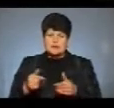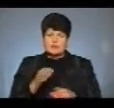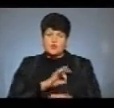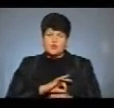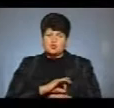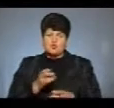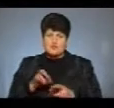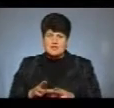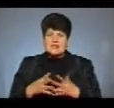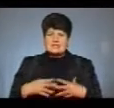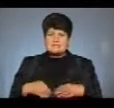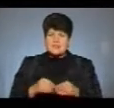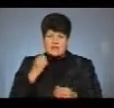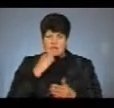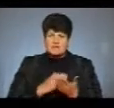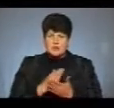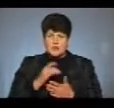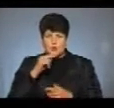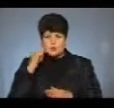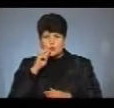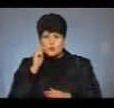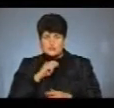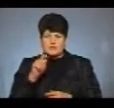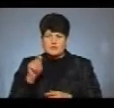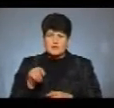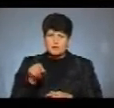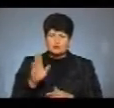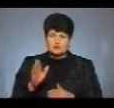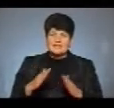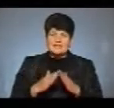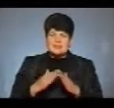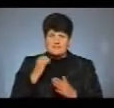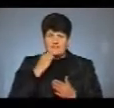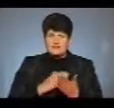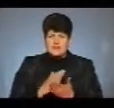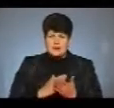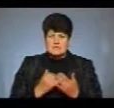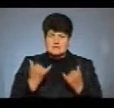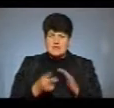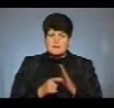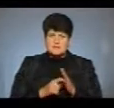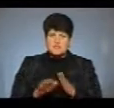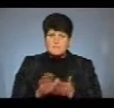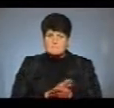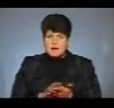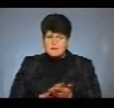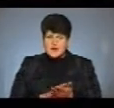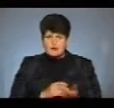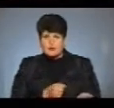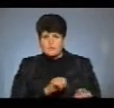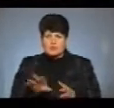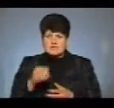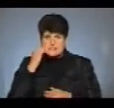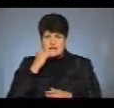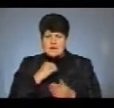користування спілці ветеранів російсько-української війни. Тут буде Дім ветеранів. Зараз приміщення прибирають і виносять старі меблі.